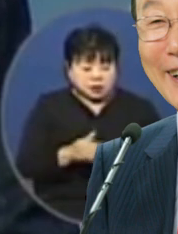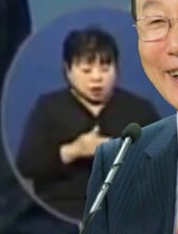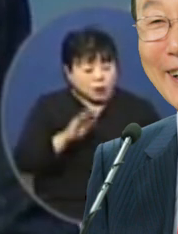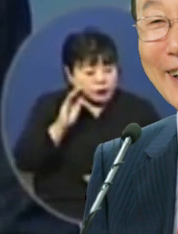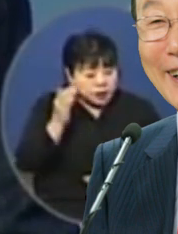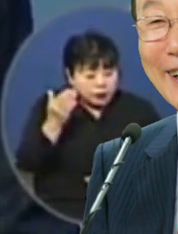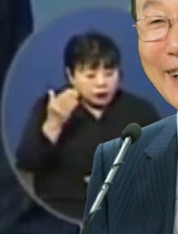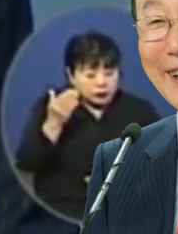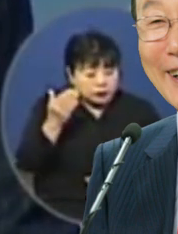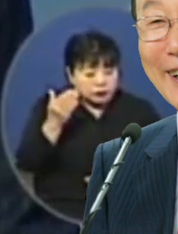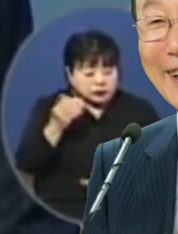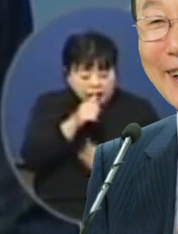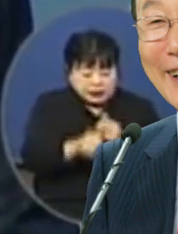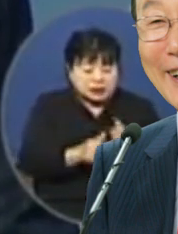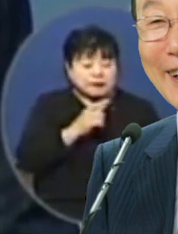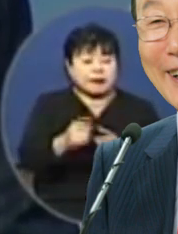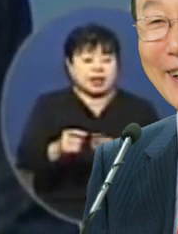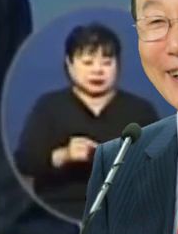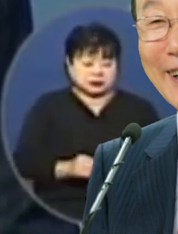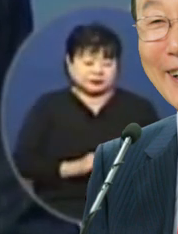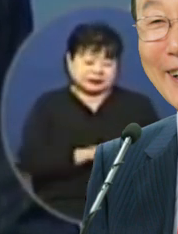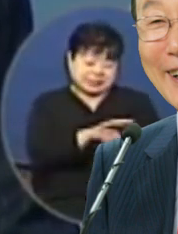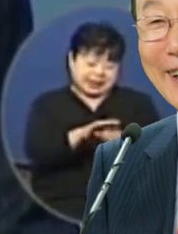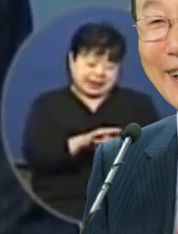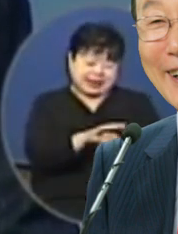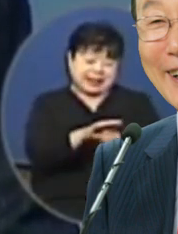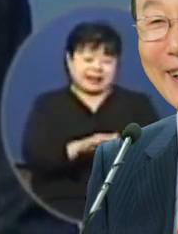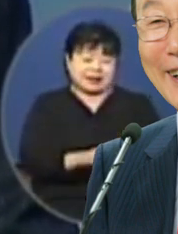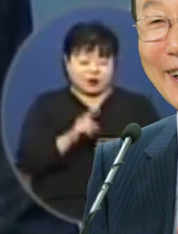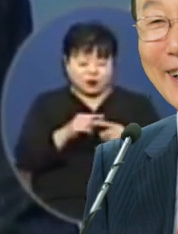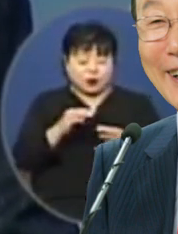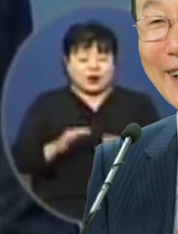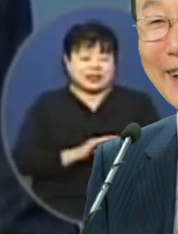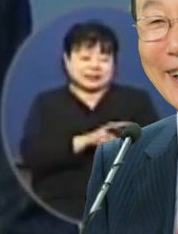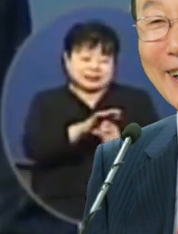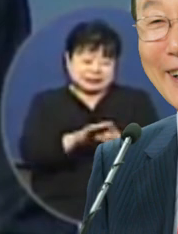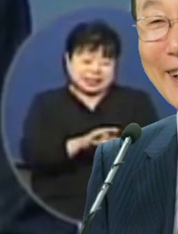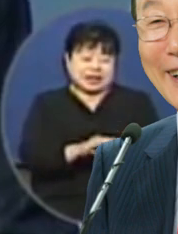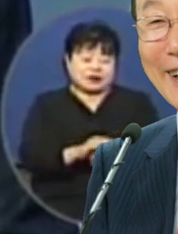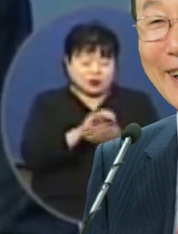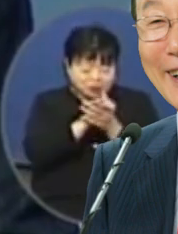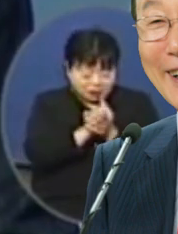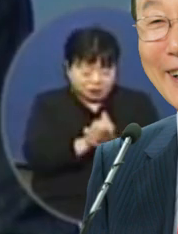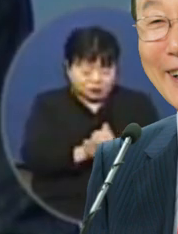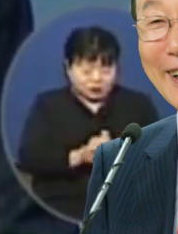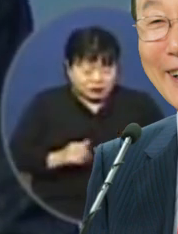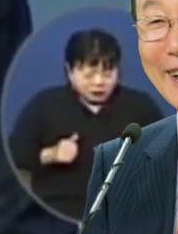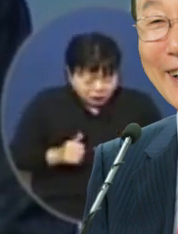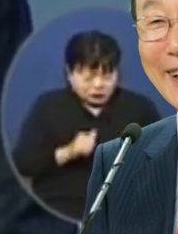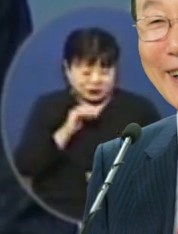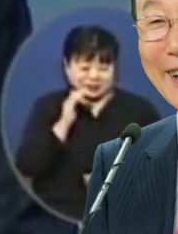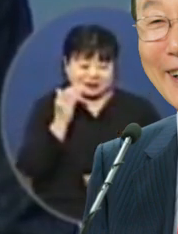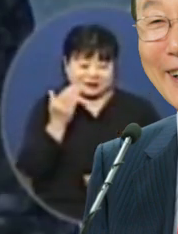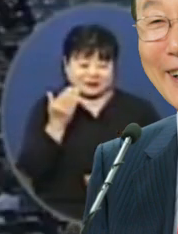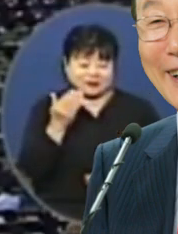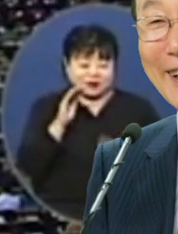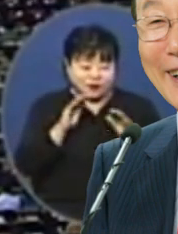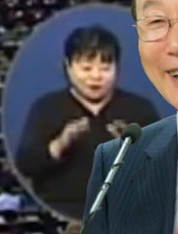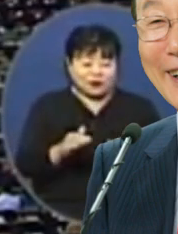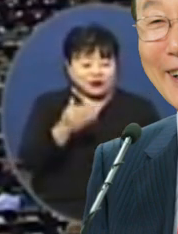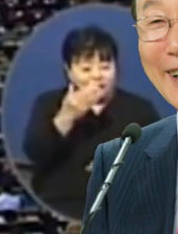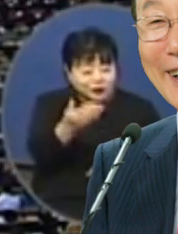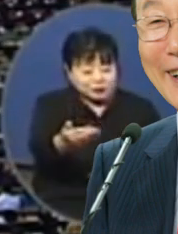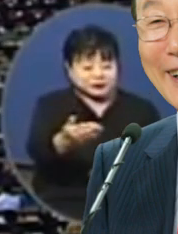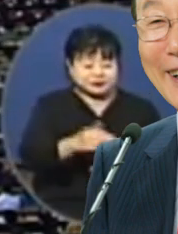되면 하나님 말씀을 사랑하고 교회를 사랑하고 기도하기를 즐거워하게 되는 것입니다. 오늘 이제